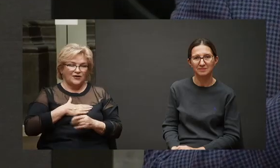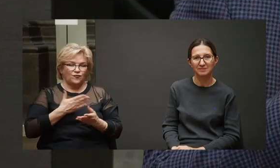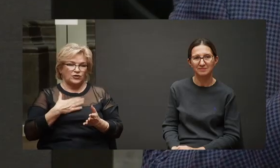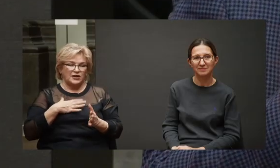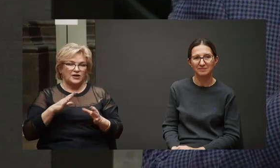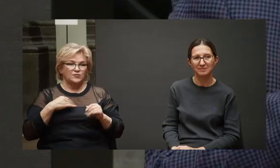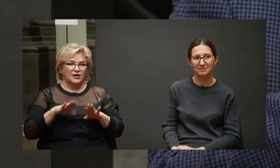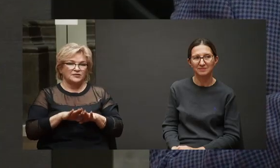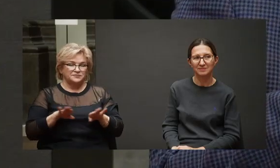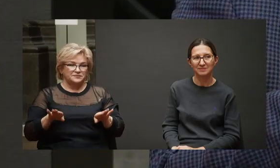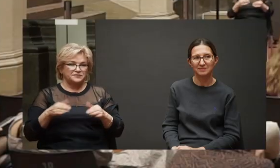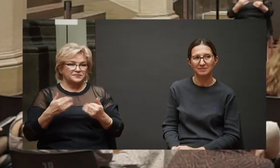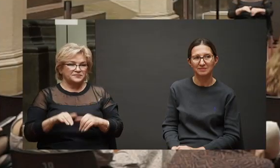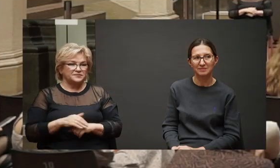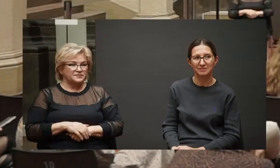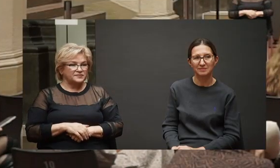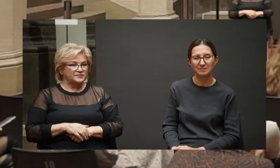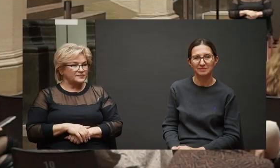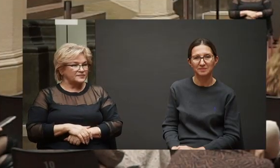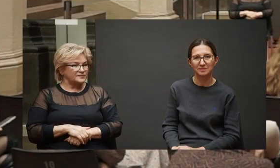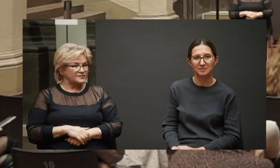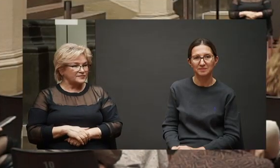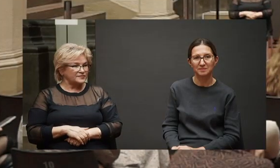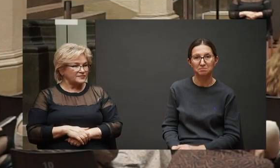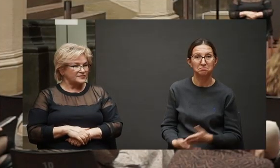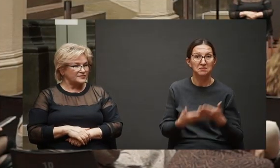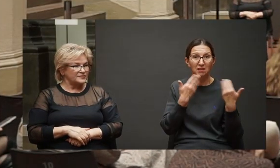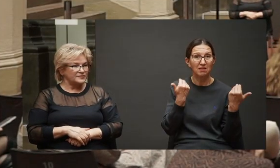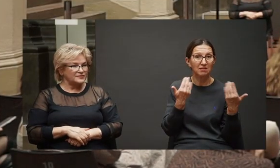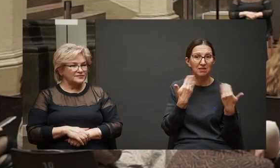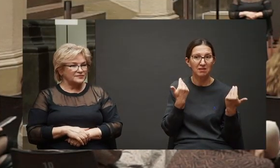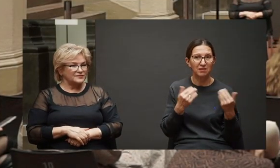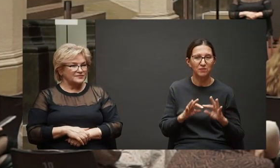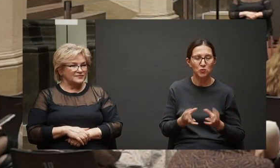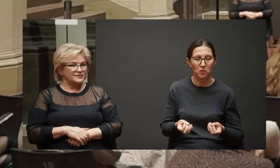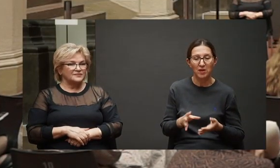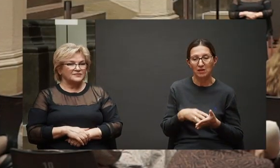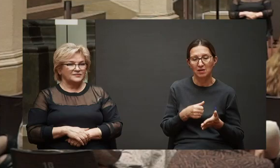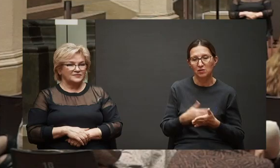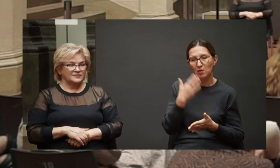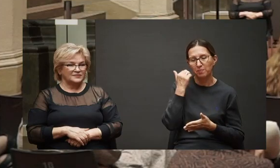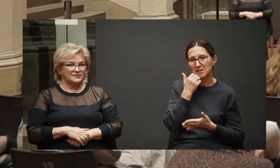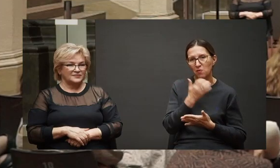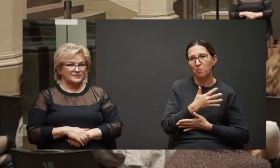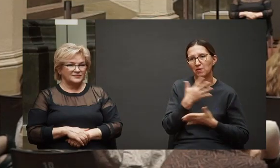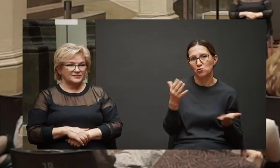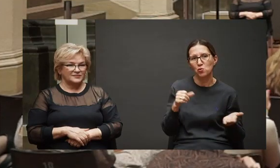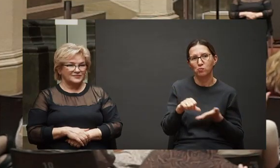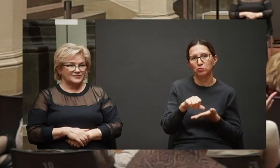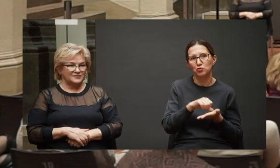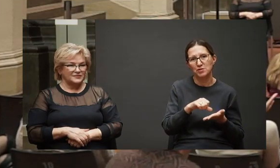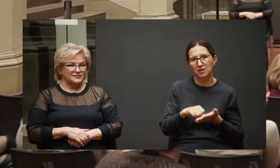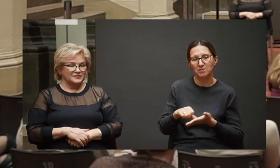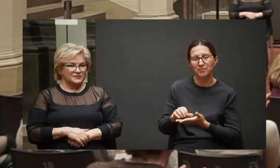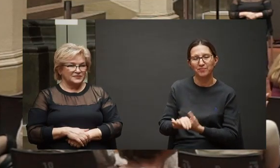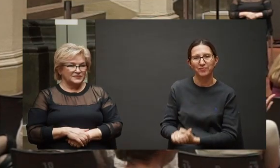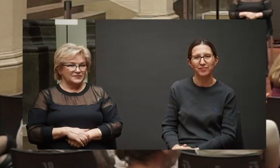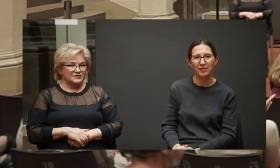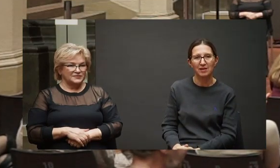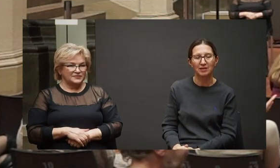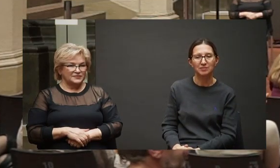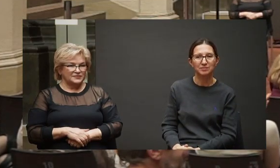расстанемся? Нет? Нет? Все. Тогда спасибо участникам, спасибо LG Signature,